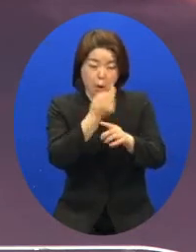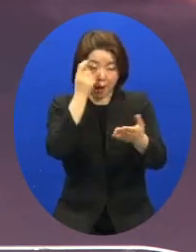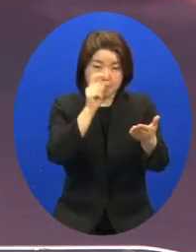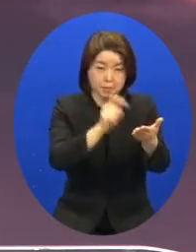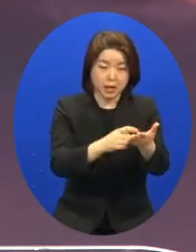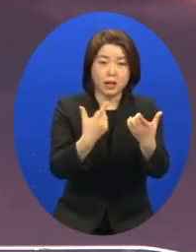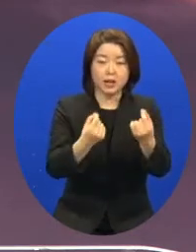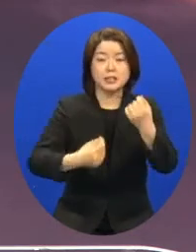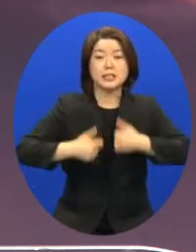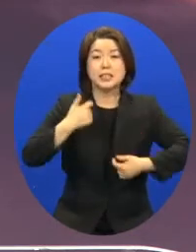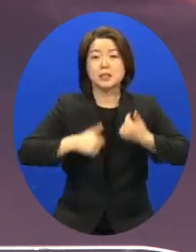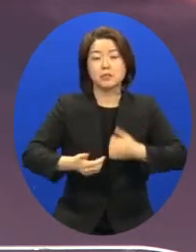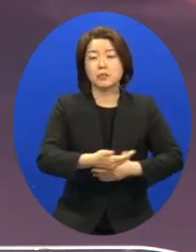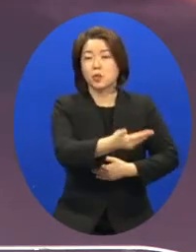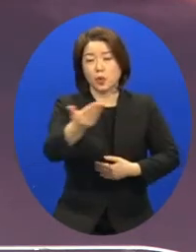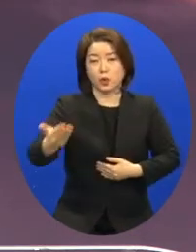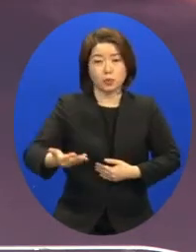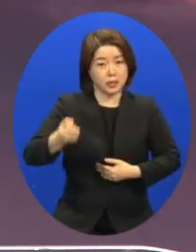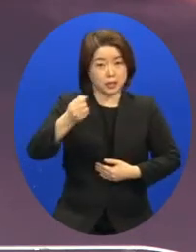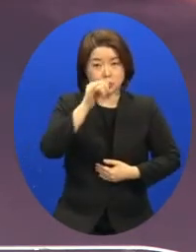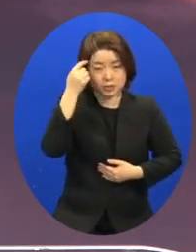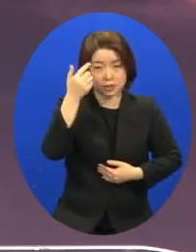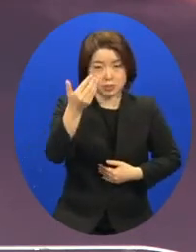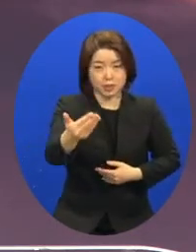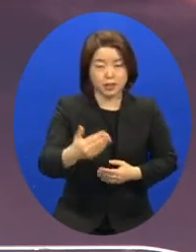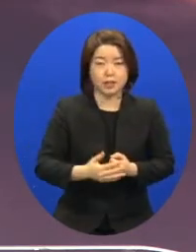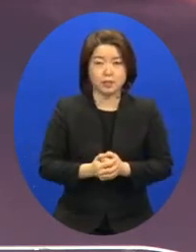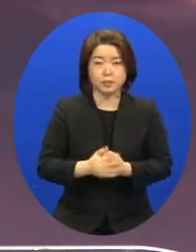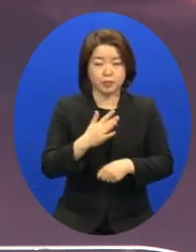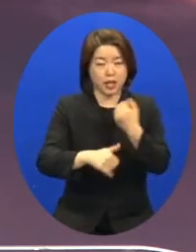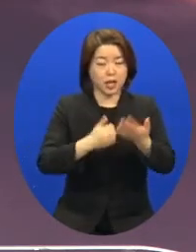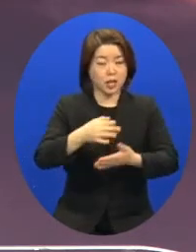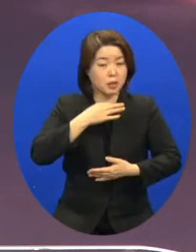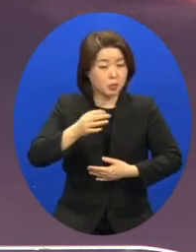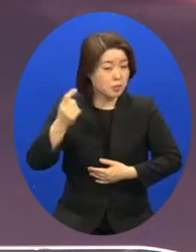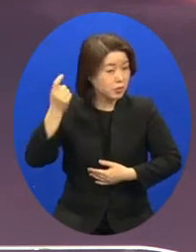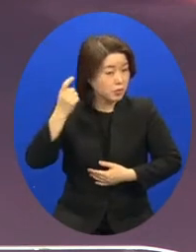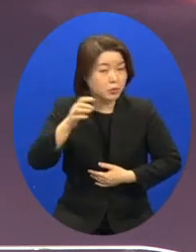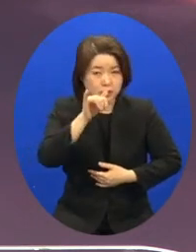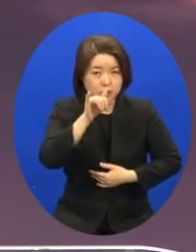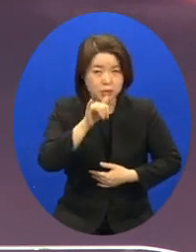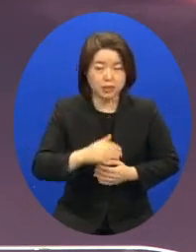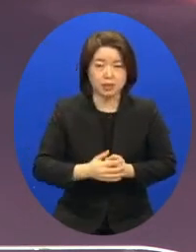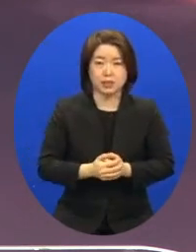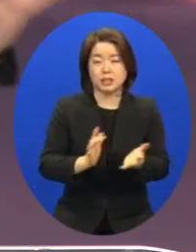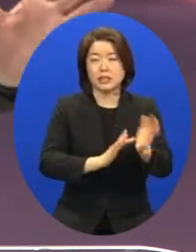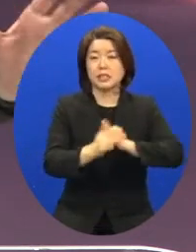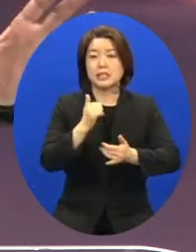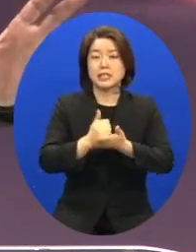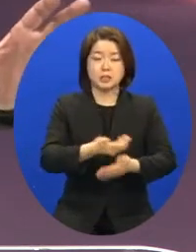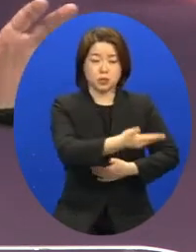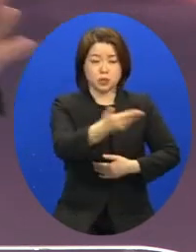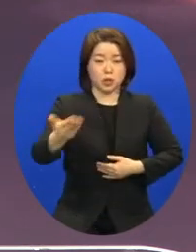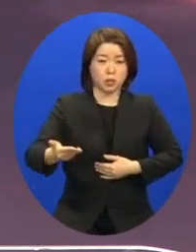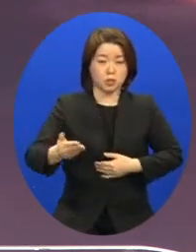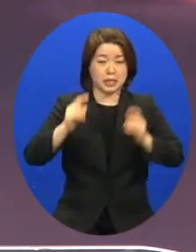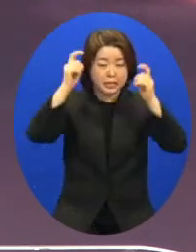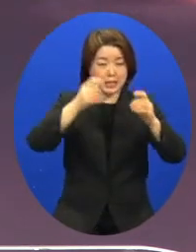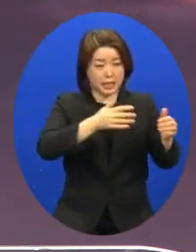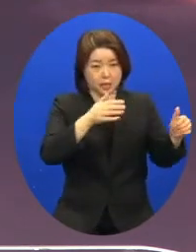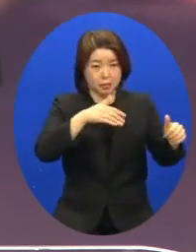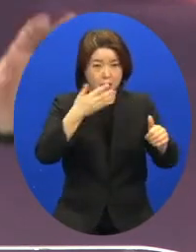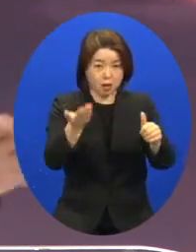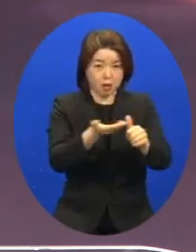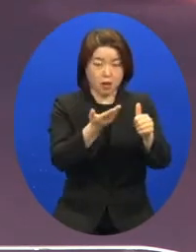같은 기쁨이 여러분에게 있습니까? 하나님의 음성을 들으십니까? 예수님이 여러분의 목자시니